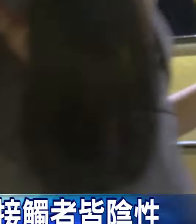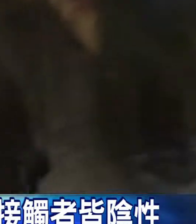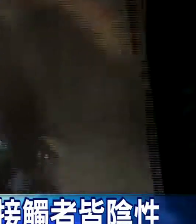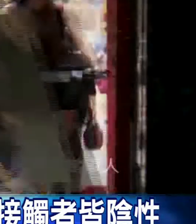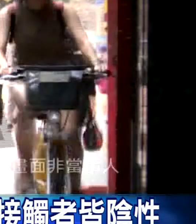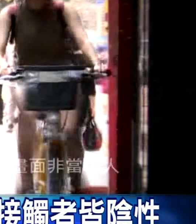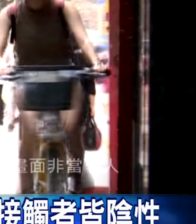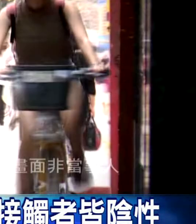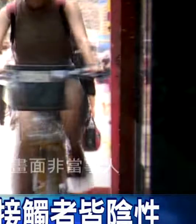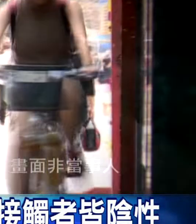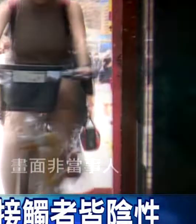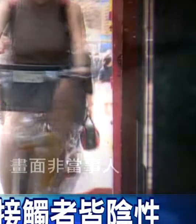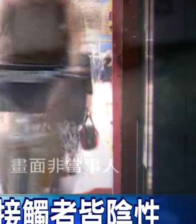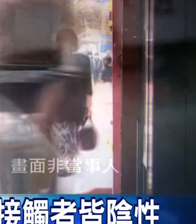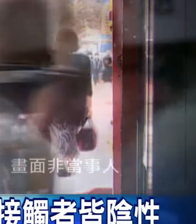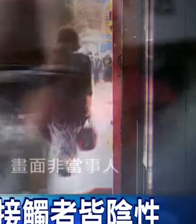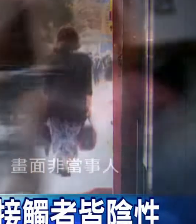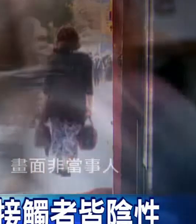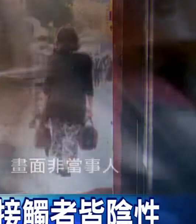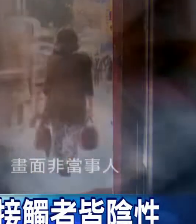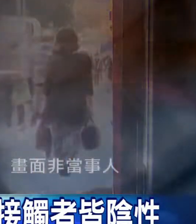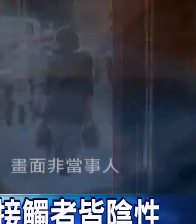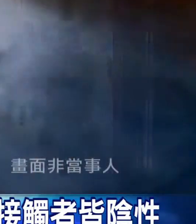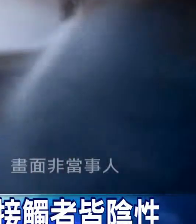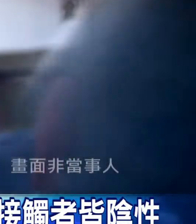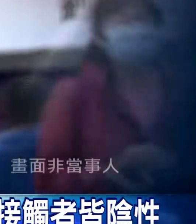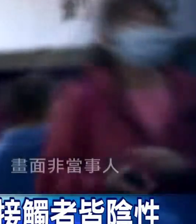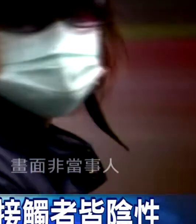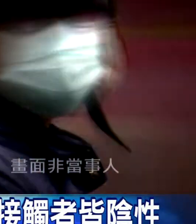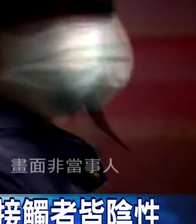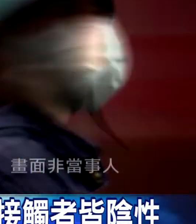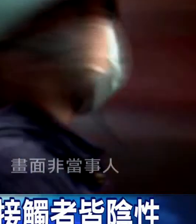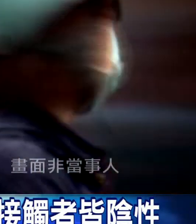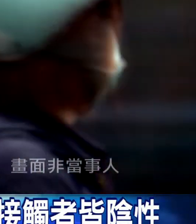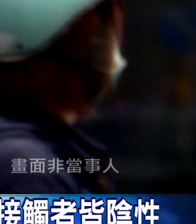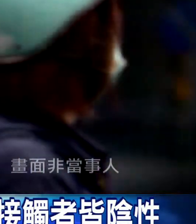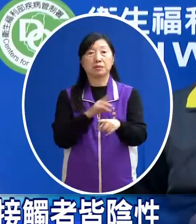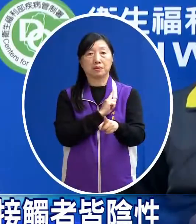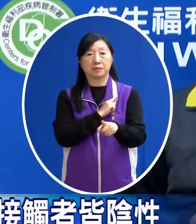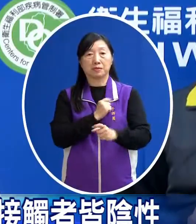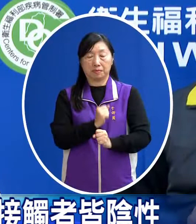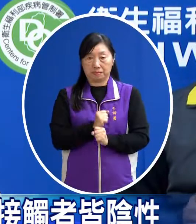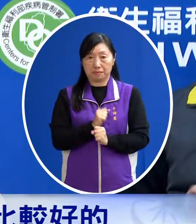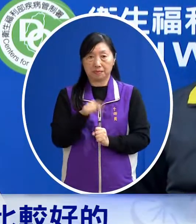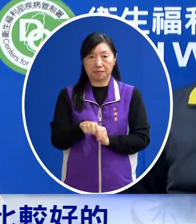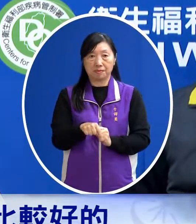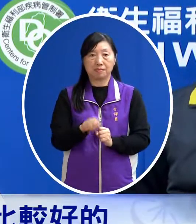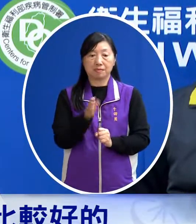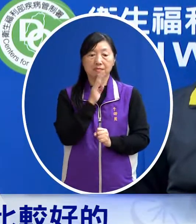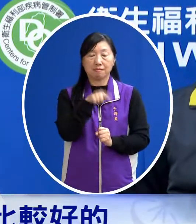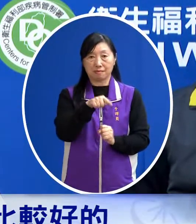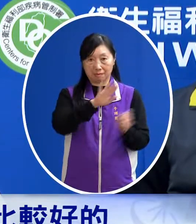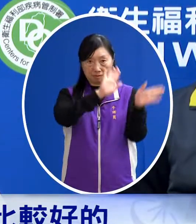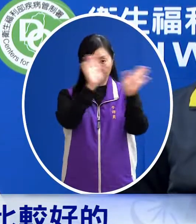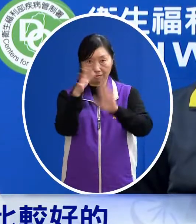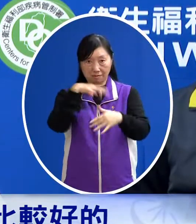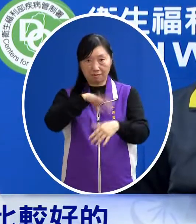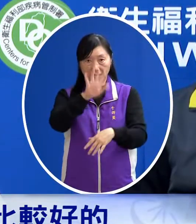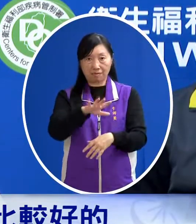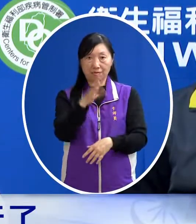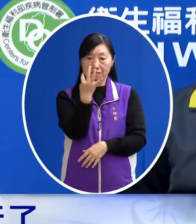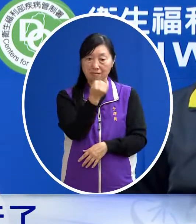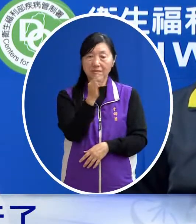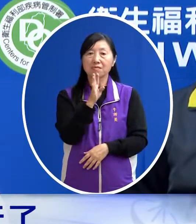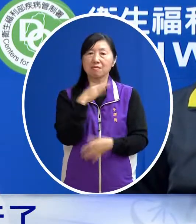结案，加上已经连续10天没有本土个案产生，指挥中心做出这样的结论， 有一些现象在目前是比较好